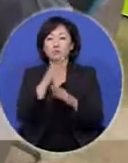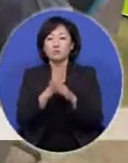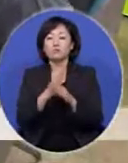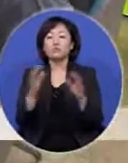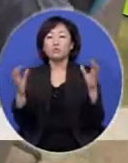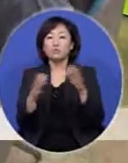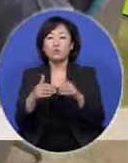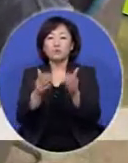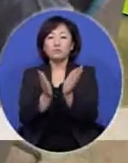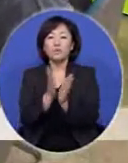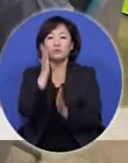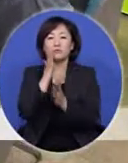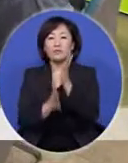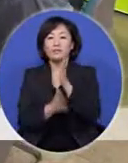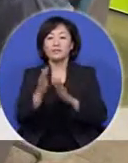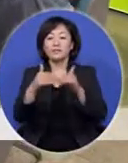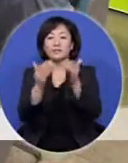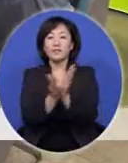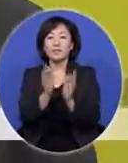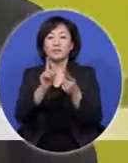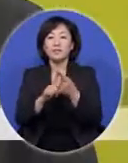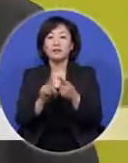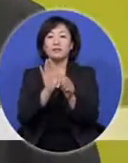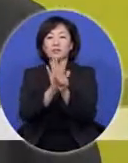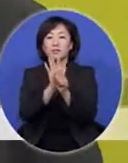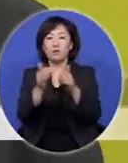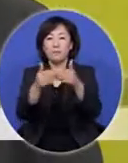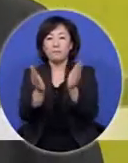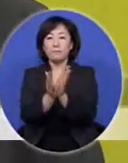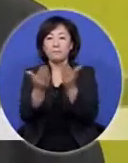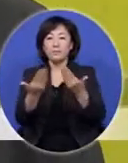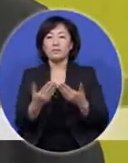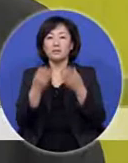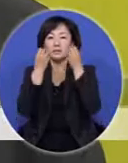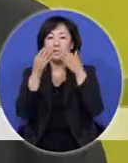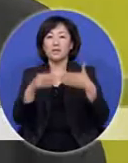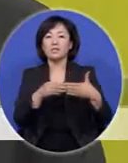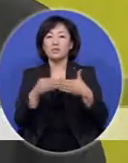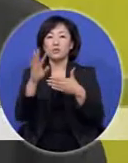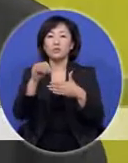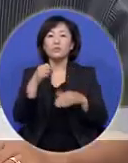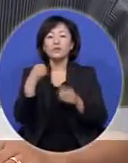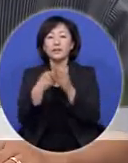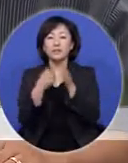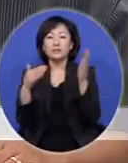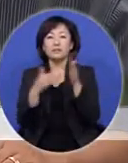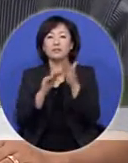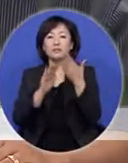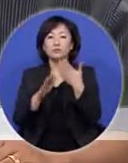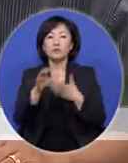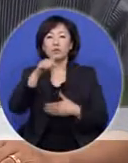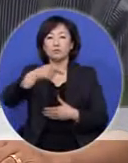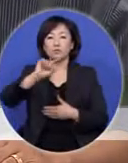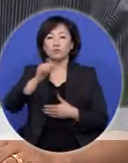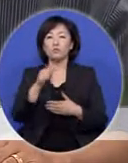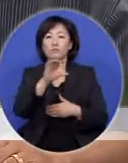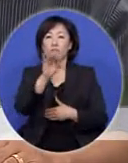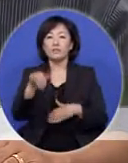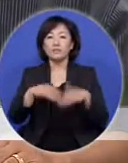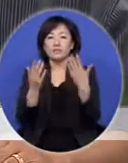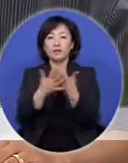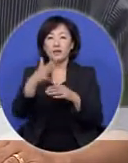민주통합당 울산시당은 이 같은 여세를 몰아 오는 20일 새 지도부가 선출되면 곧바로 각 구군의 조직을